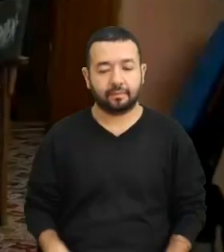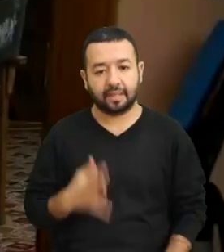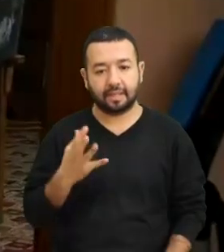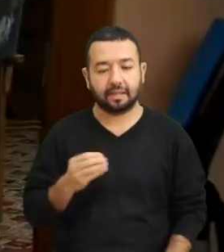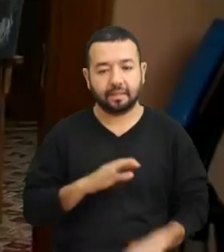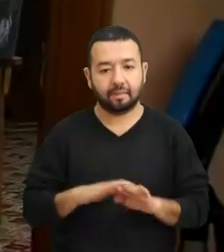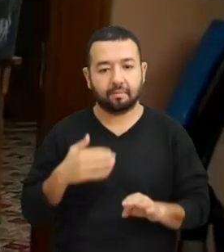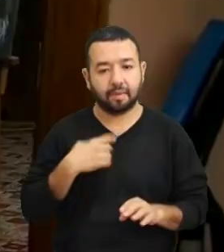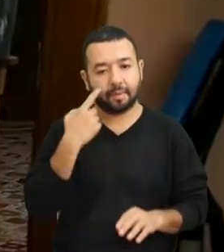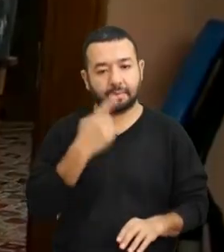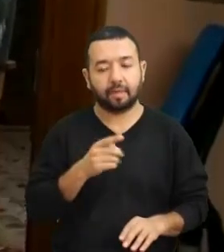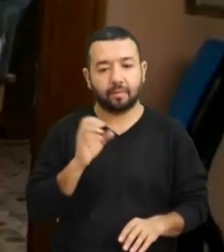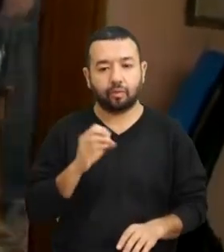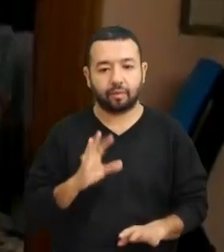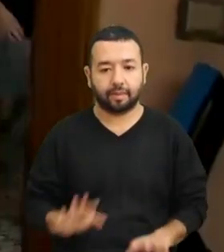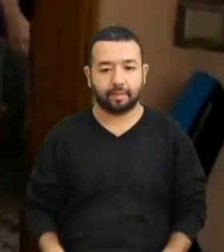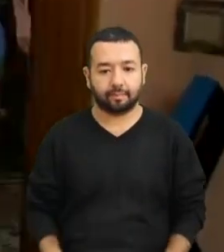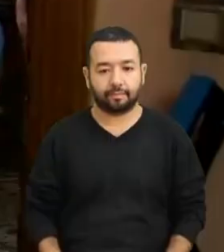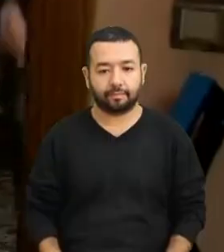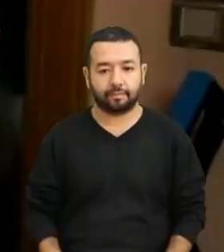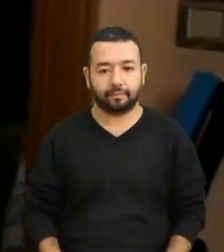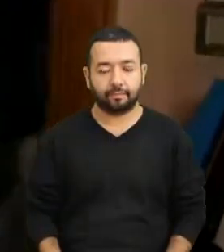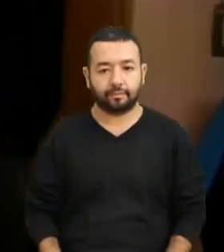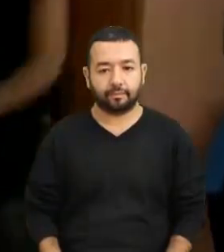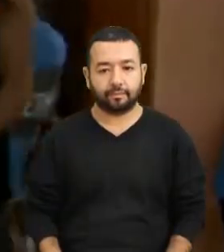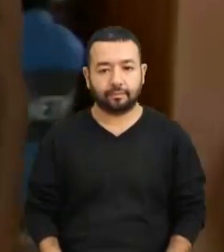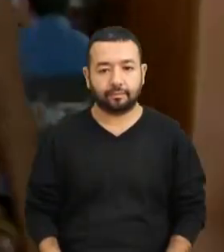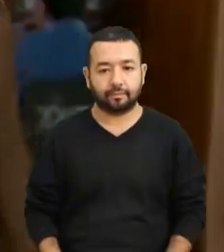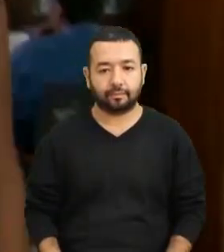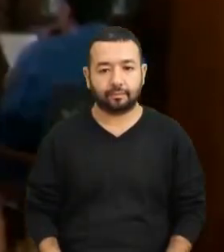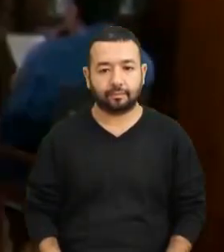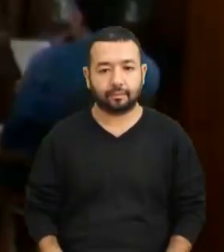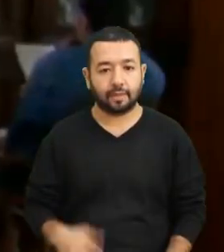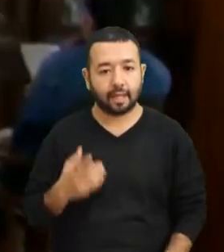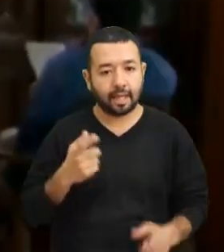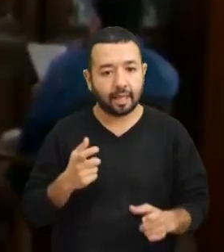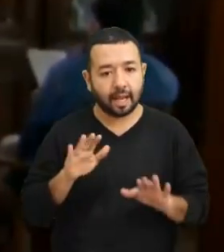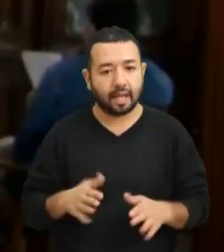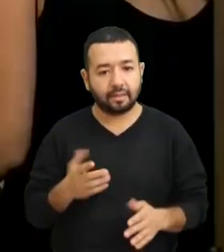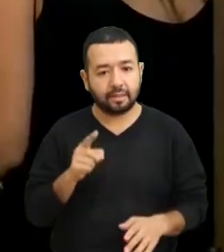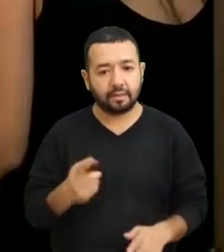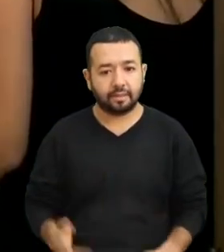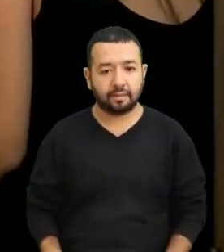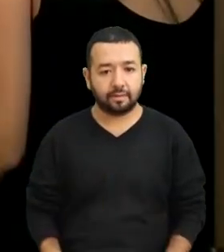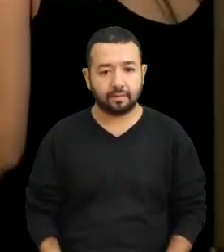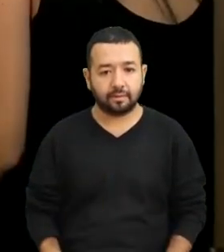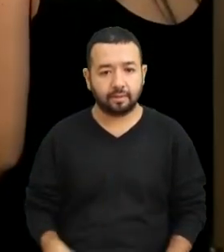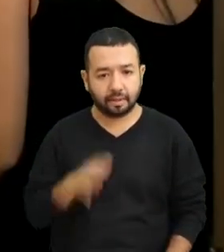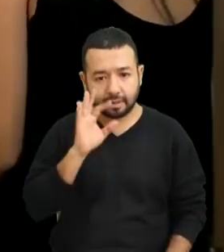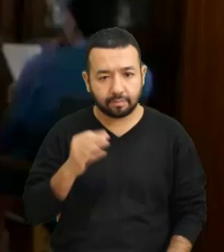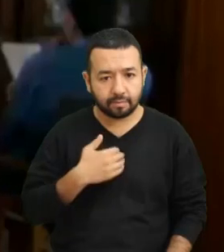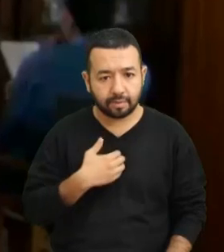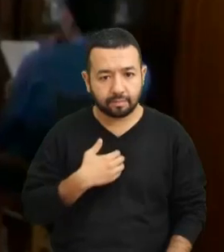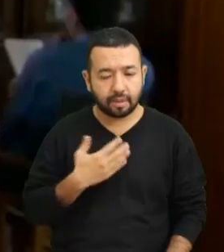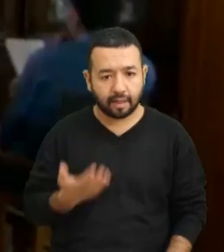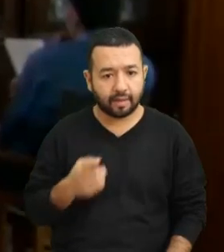tamam, ben sahneye bakayım. Tamam hocam. Tamam. Asistan kız yanlarına geldi. Yahu nerede kaldınız siz? Kim? Biz